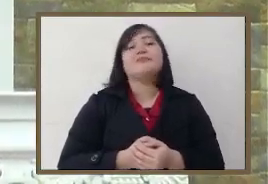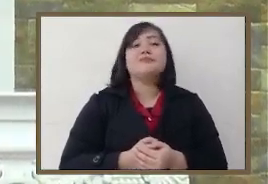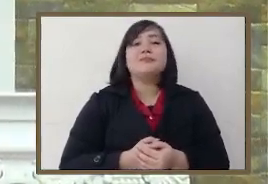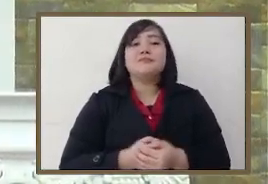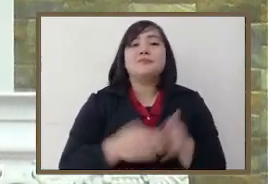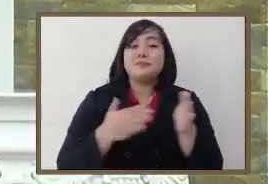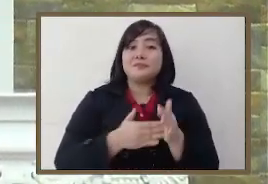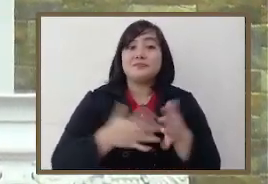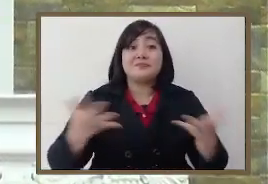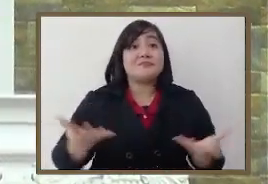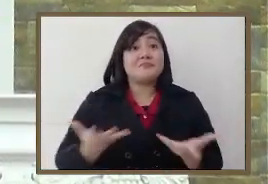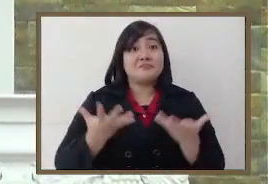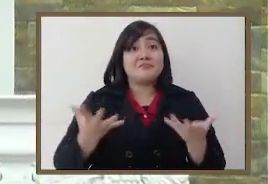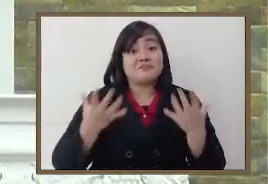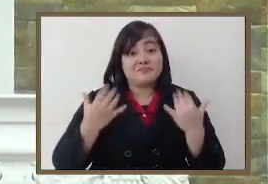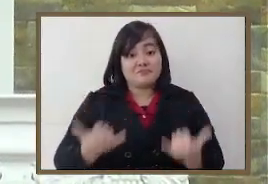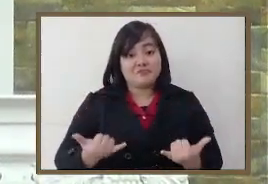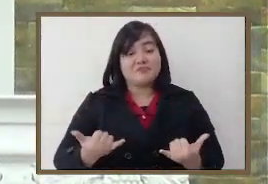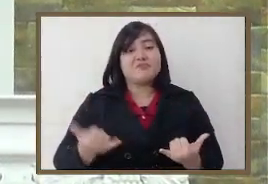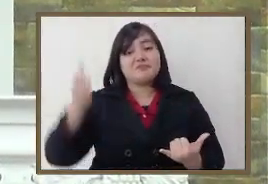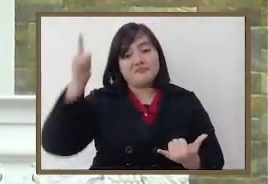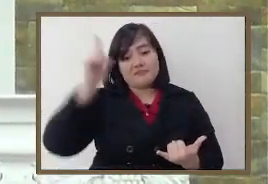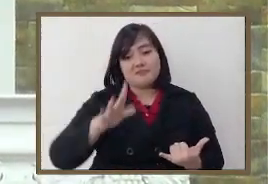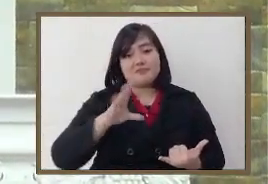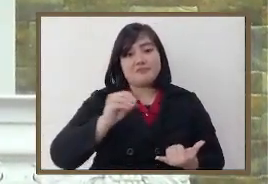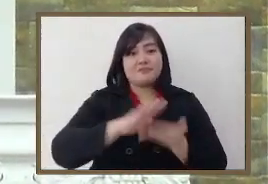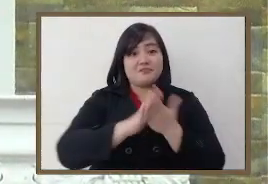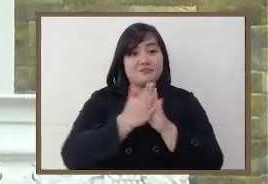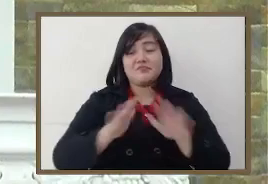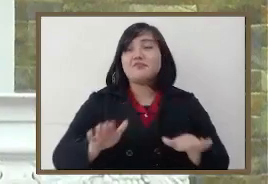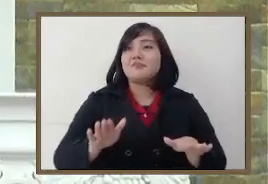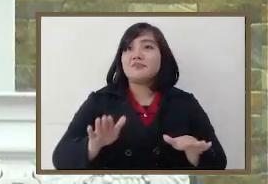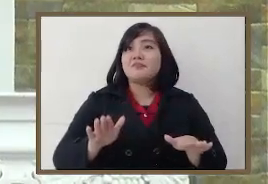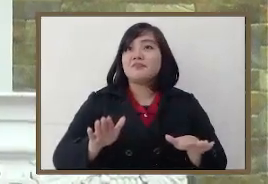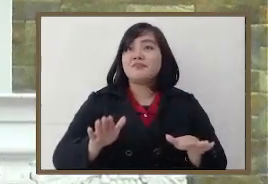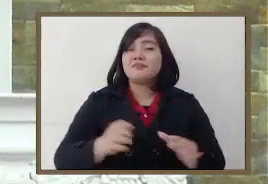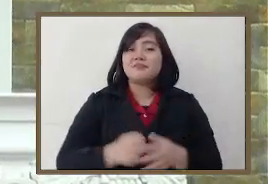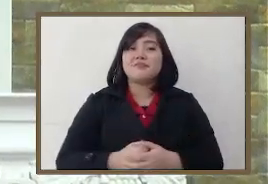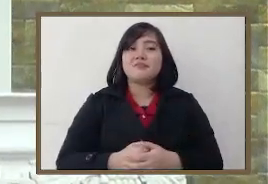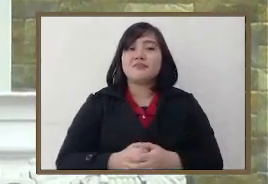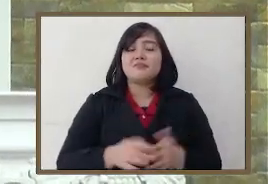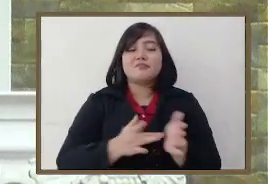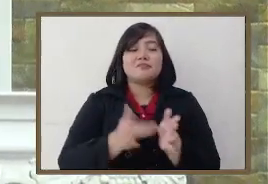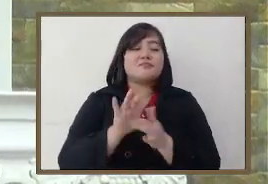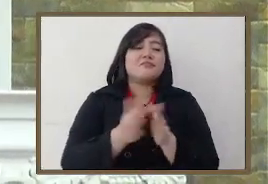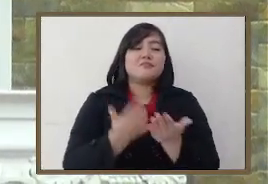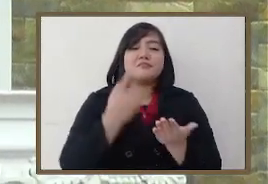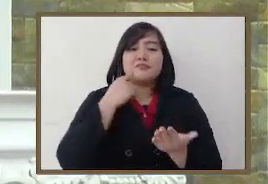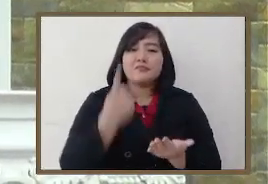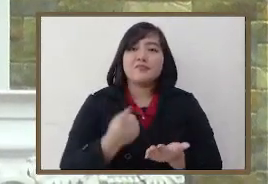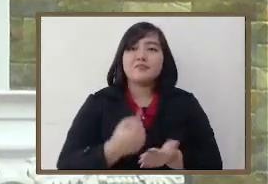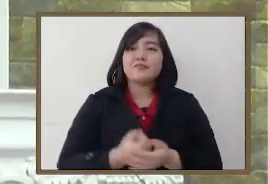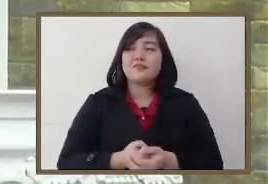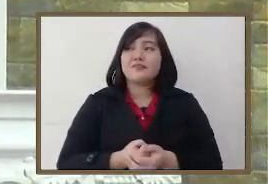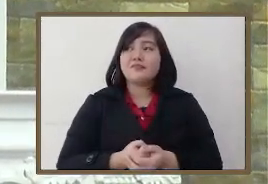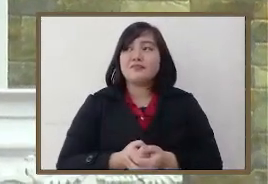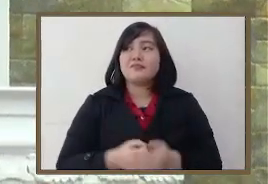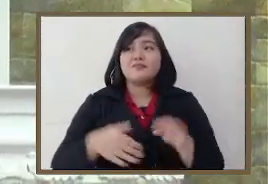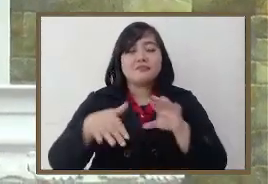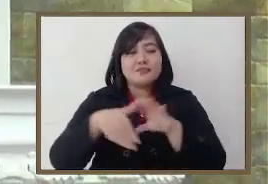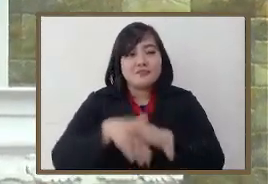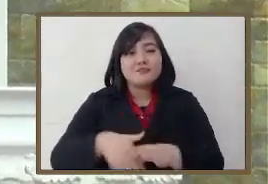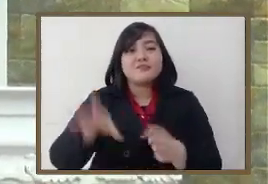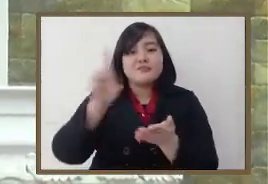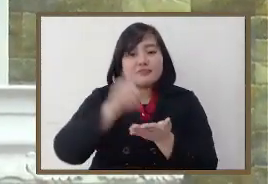nasaan ngayon yung grace and peace na yun, mga kapatid? Sabi ng Biblia, nasa